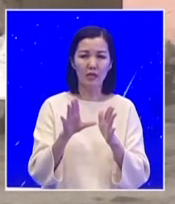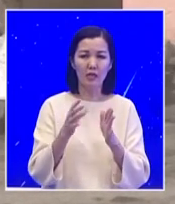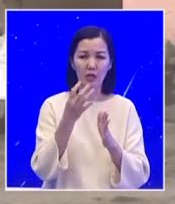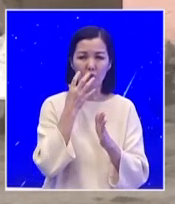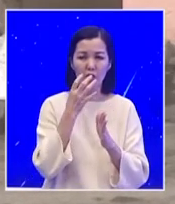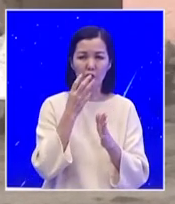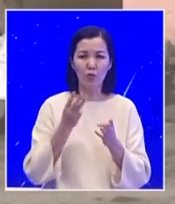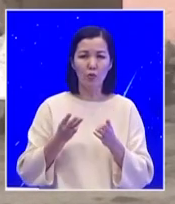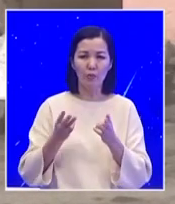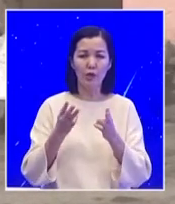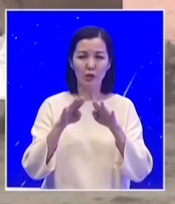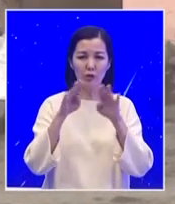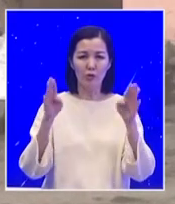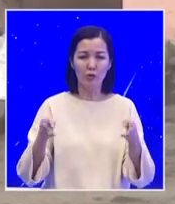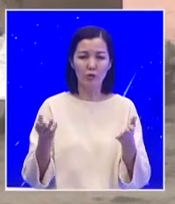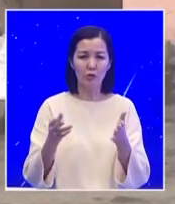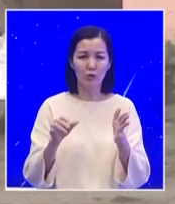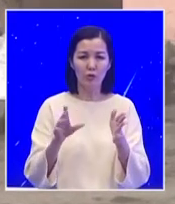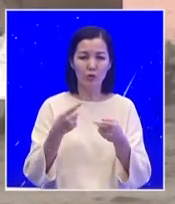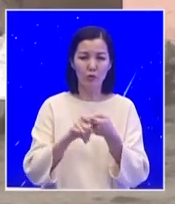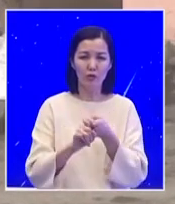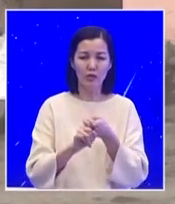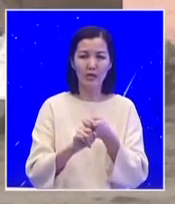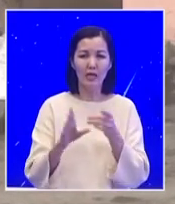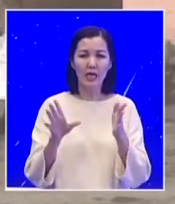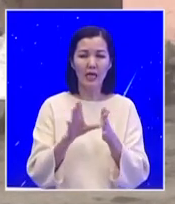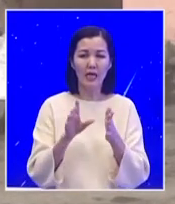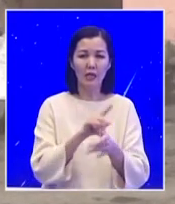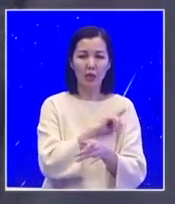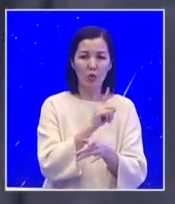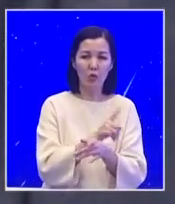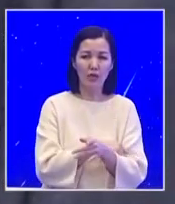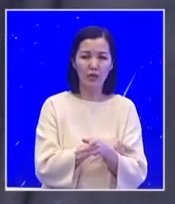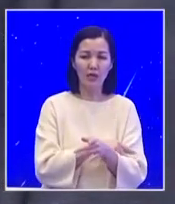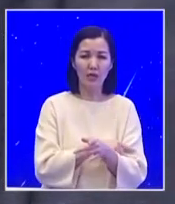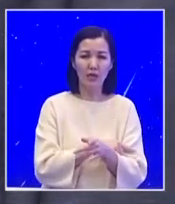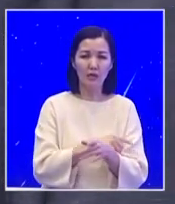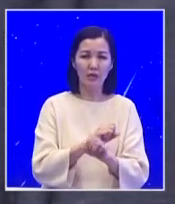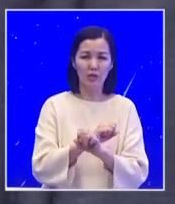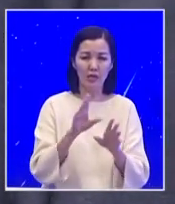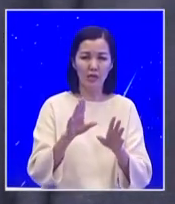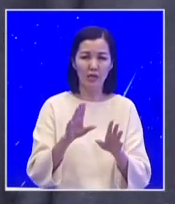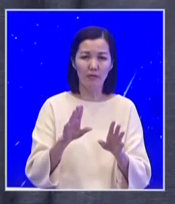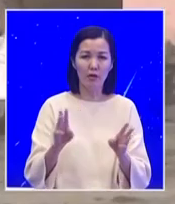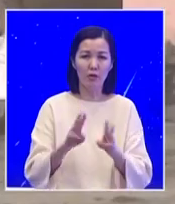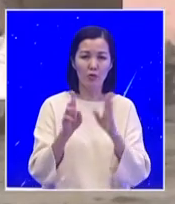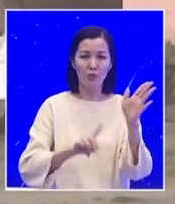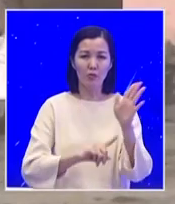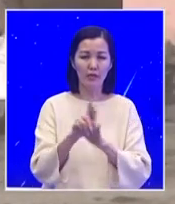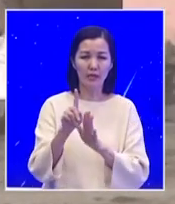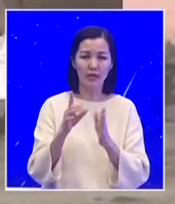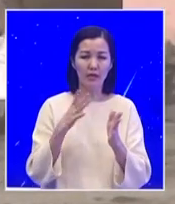пеші қосылған. Сол 9 артқыш жаңағы электр қуатына шыдамай өрт содан шыққан деп болжап отыр. Қазіргі